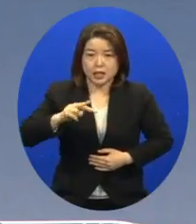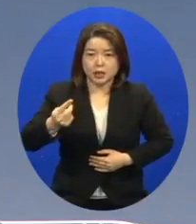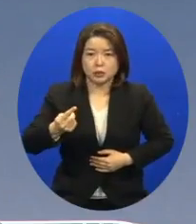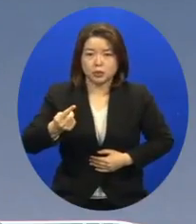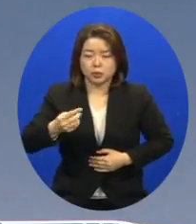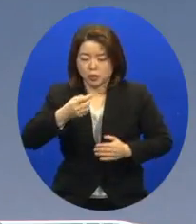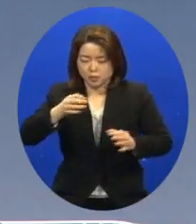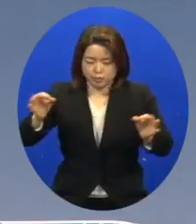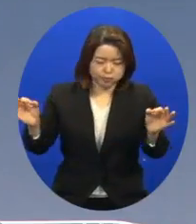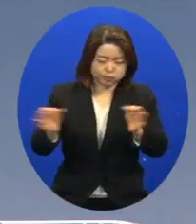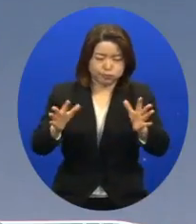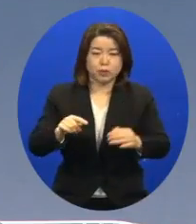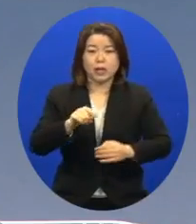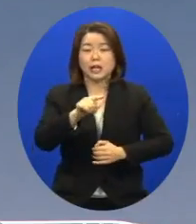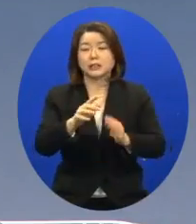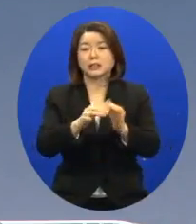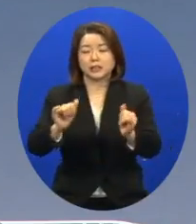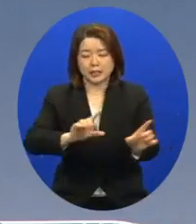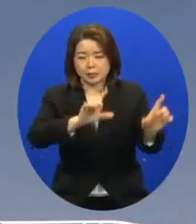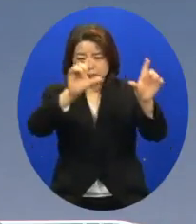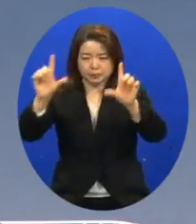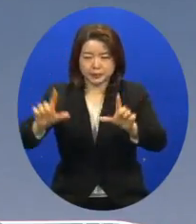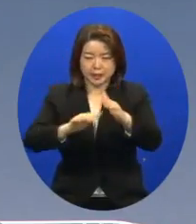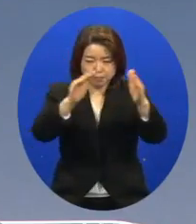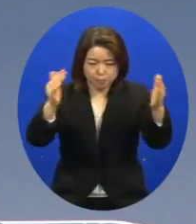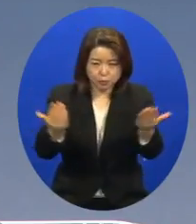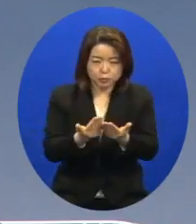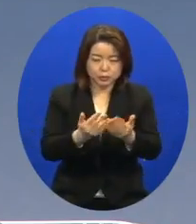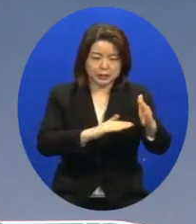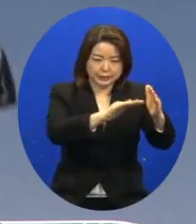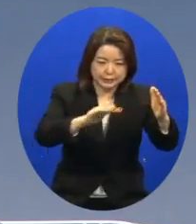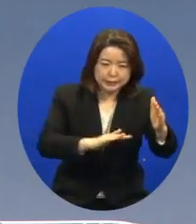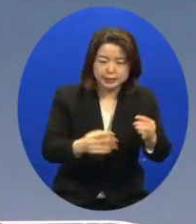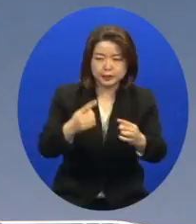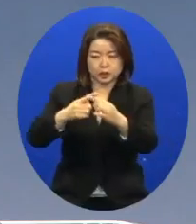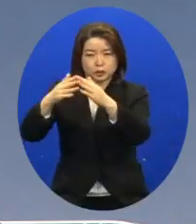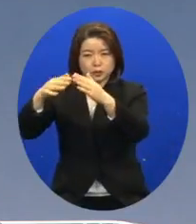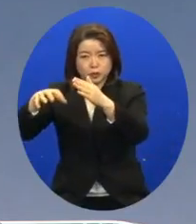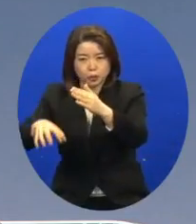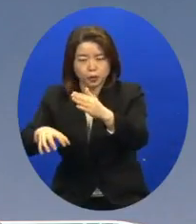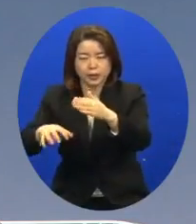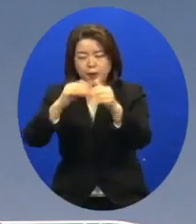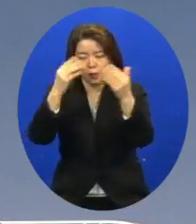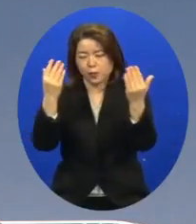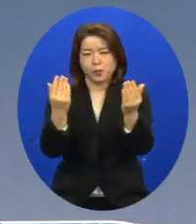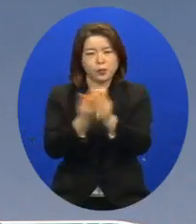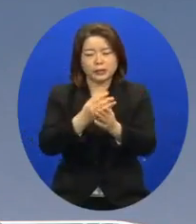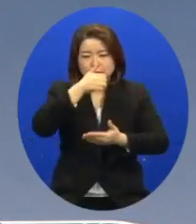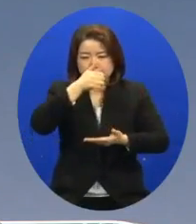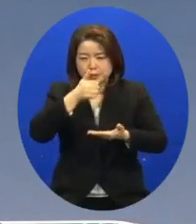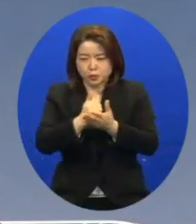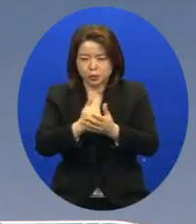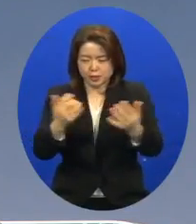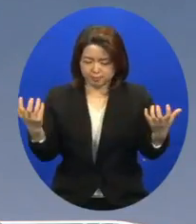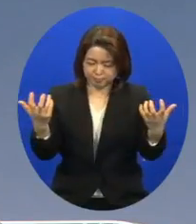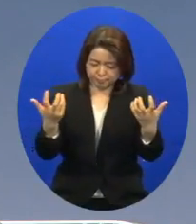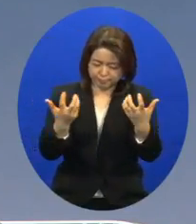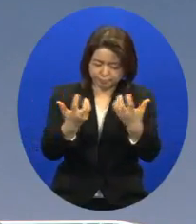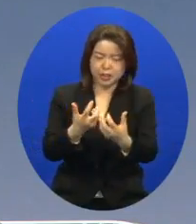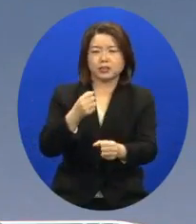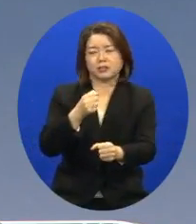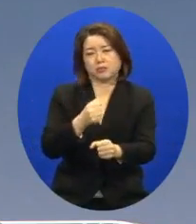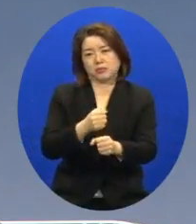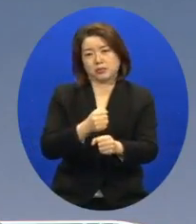그 사람의 삶 전체를 가정을 교회를 완전히 죄의 소굴로 만들어 버리고 압니다